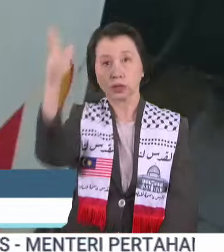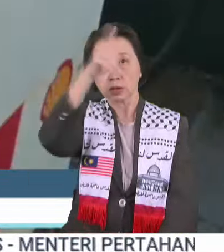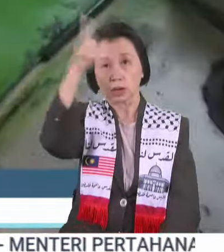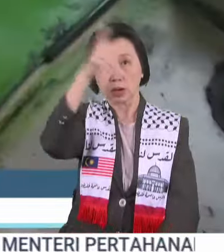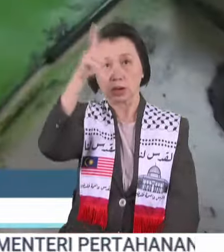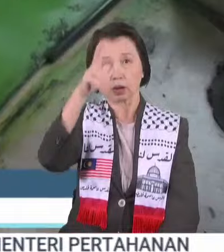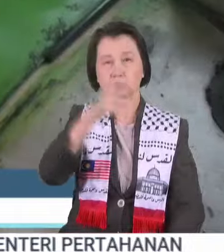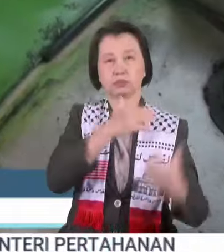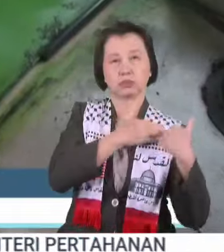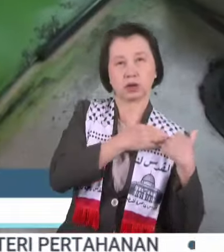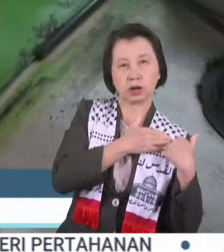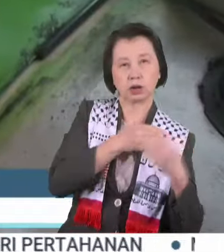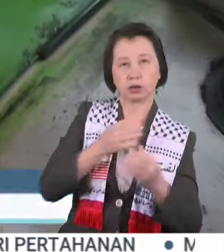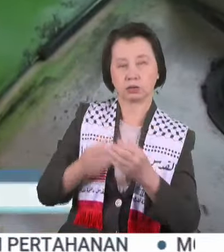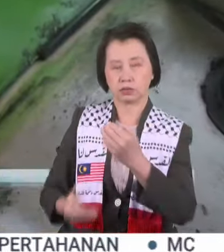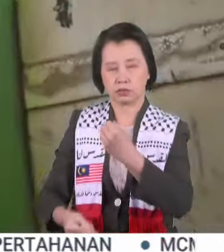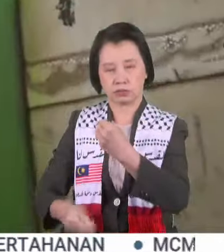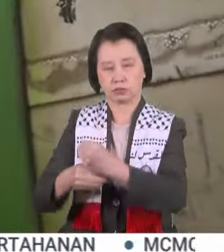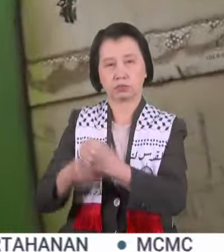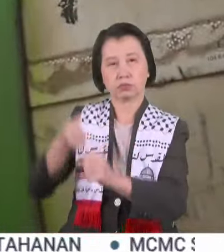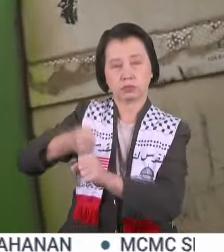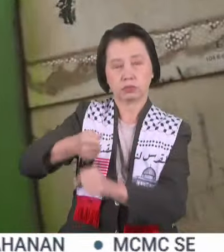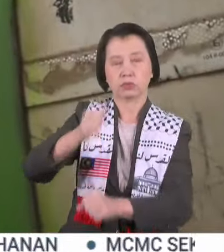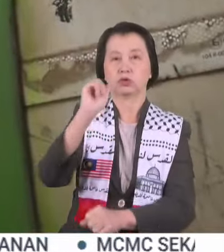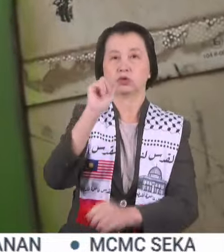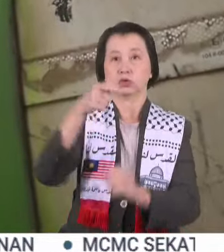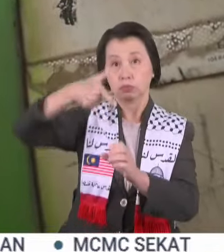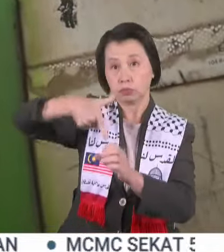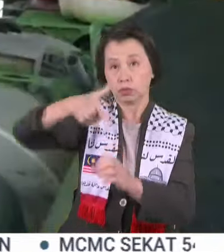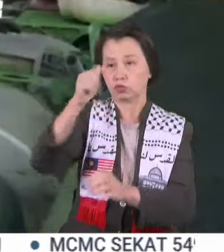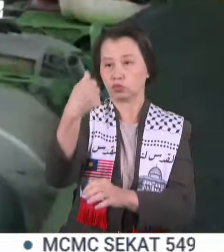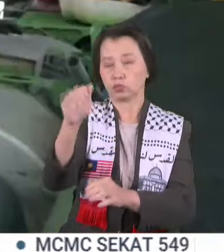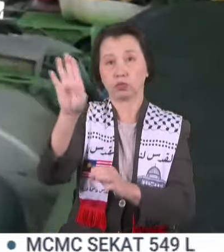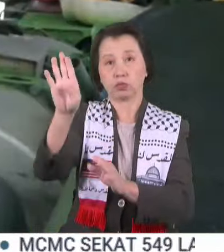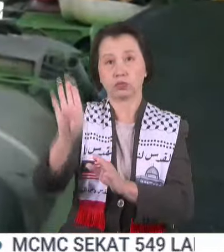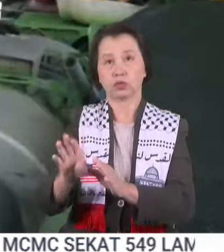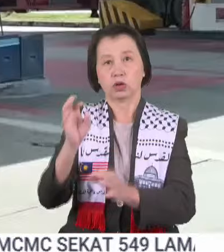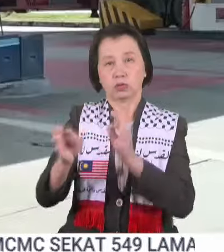Kerajaan masih menanggung subsidi diesel RM10 bilion walaupun